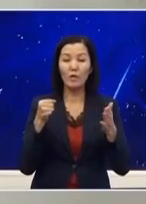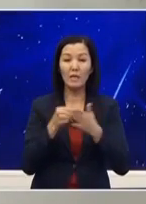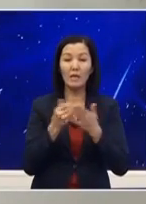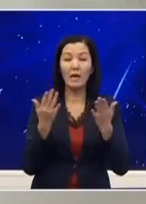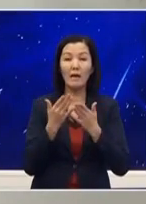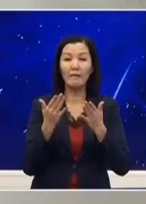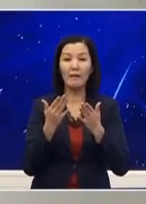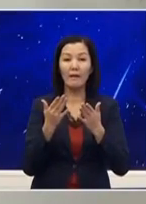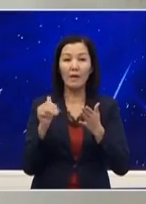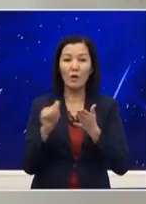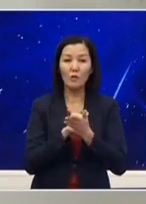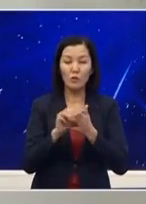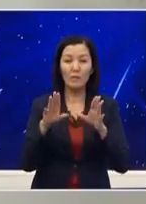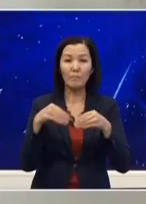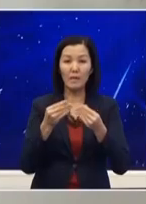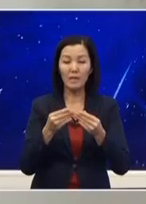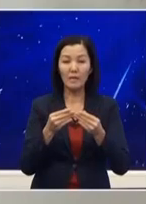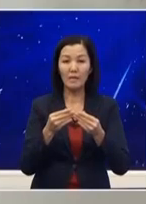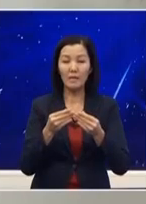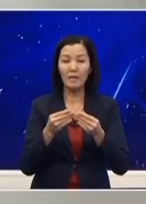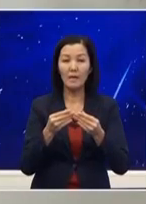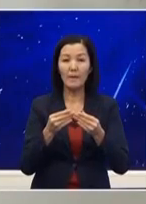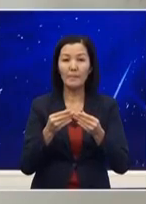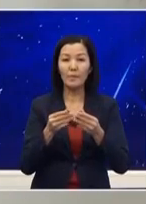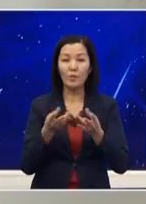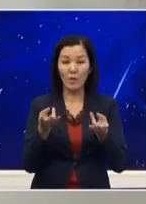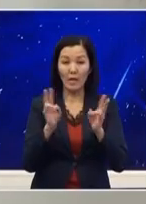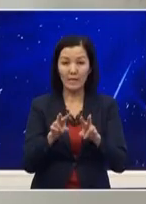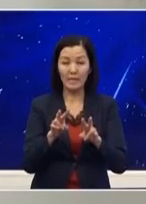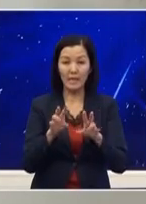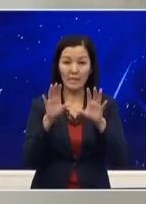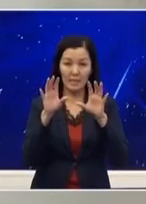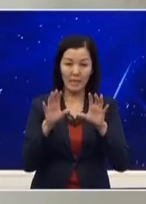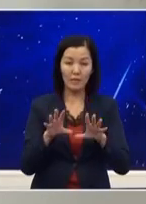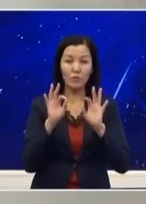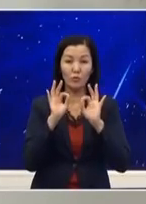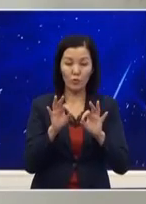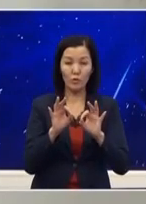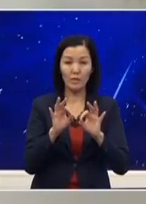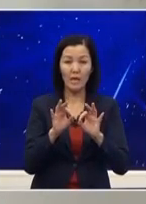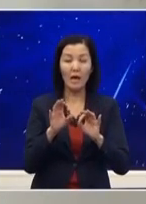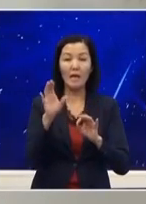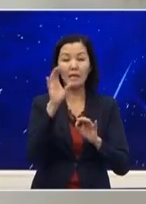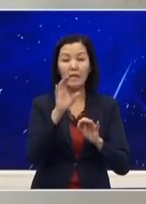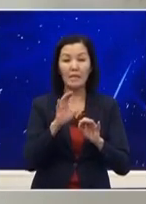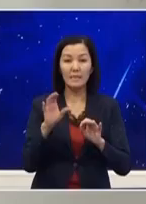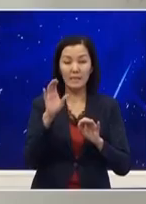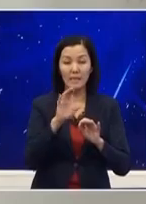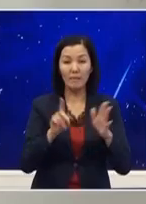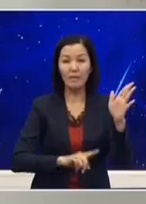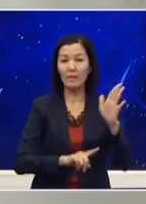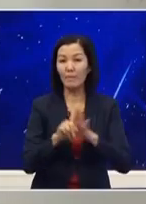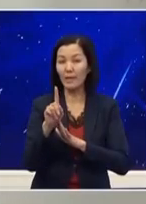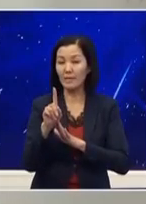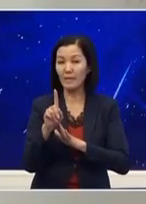берілді, бәрі де күшін жоймайды, заңды түрде саналады. Бұл берілген дипломдар бәрі